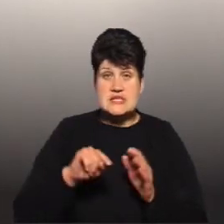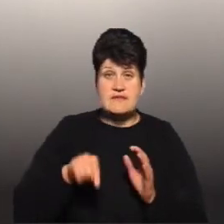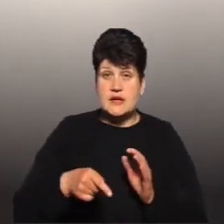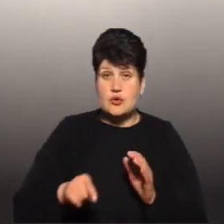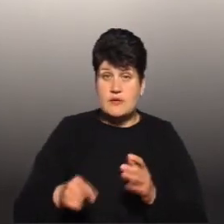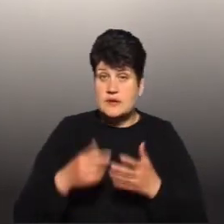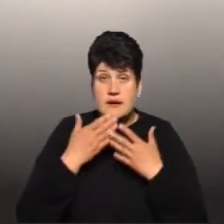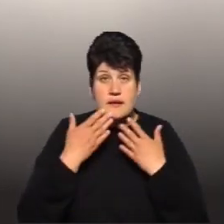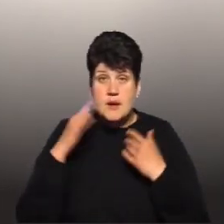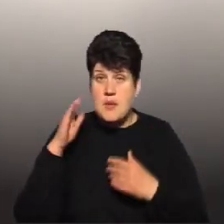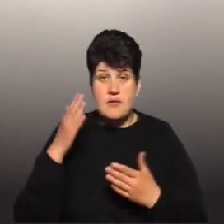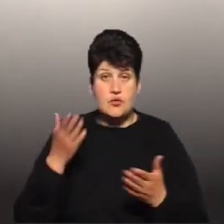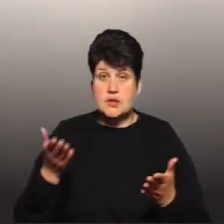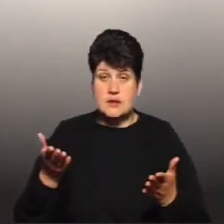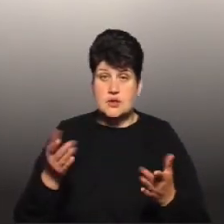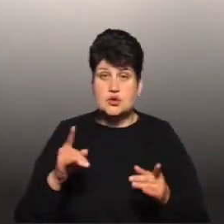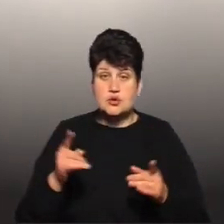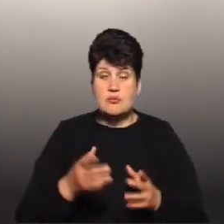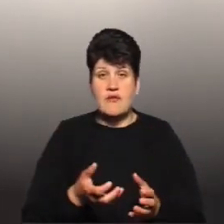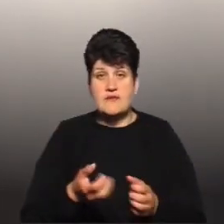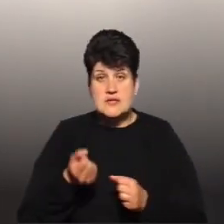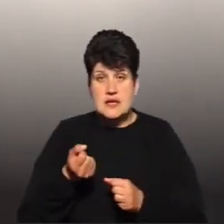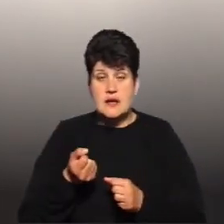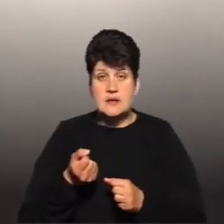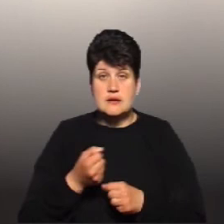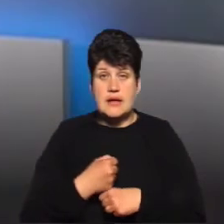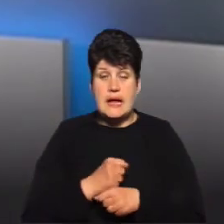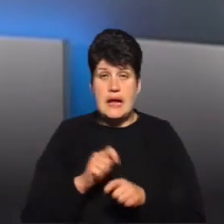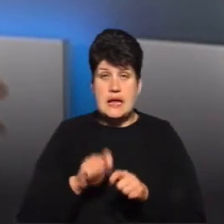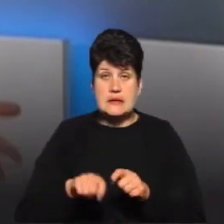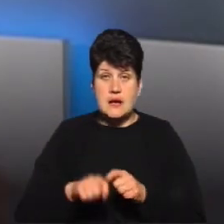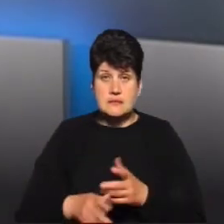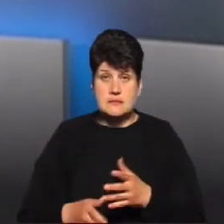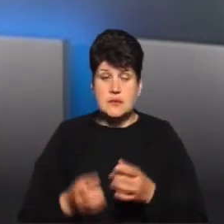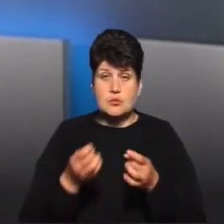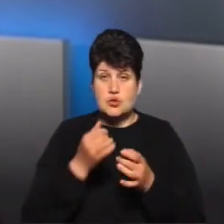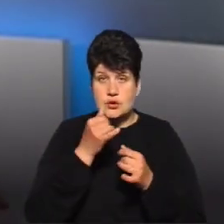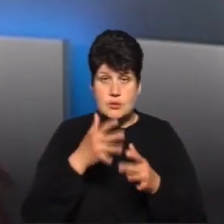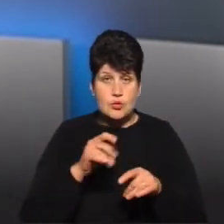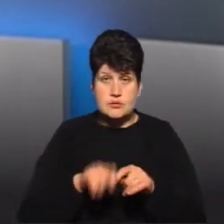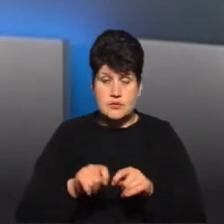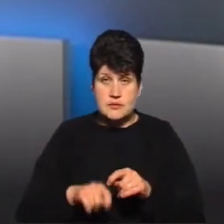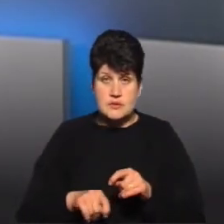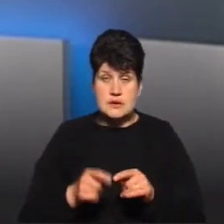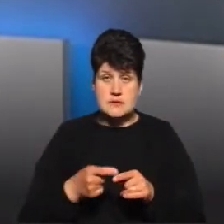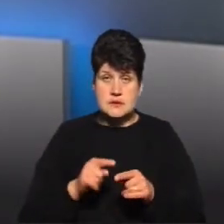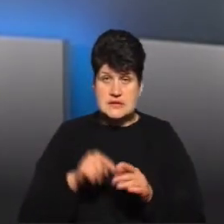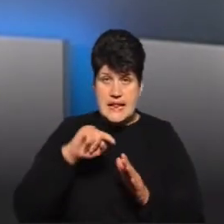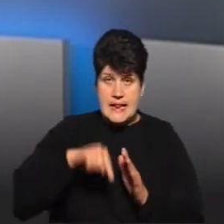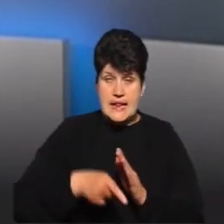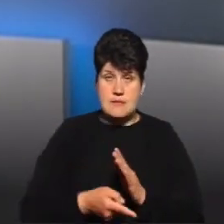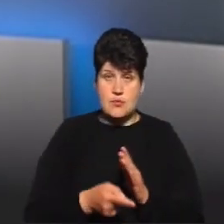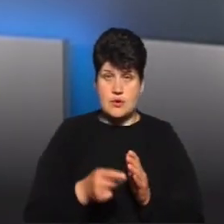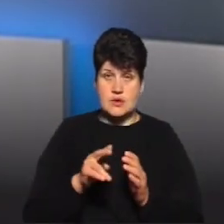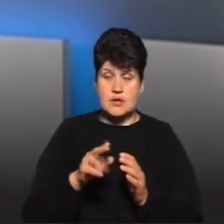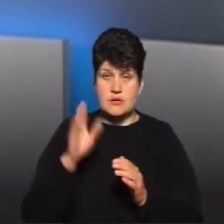води, щоб взяти аналізи. Тобто ми просто не можемо відмоніторити так ці глибокі поклади води, так,